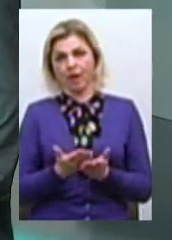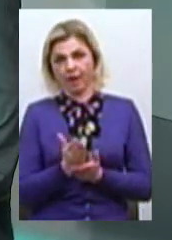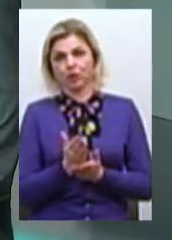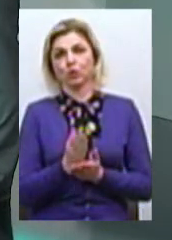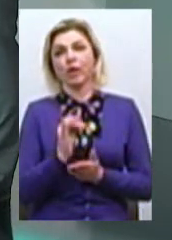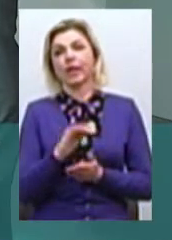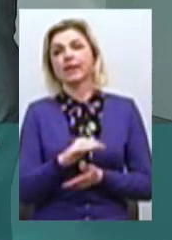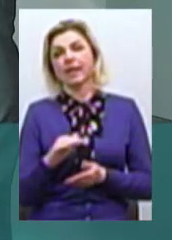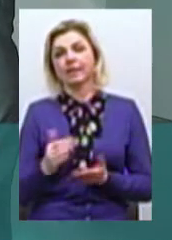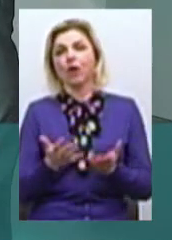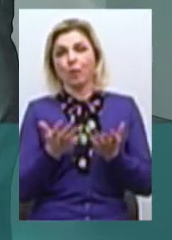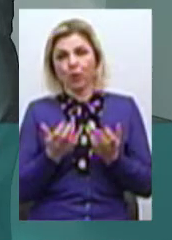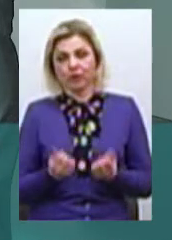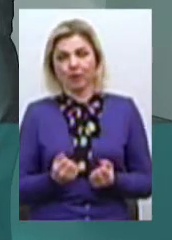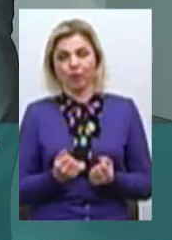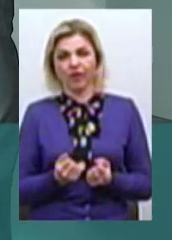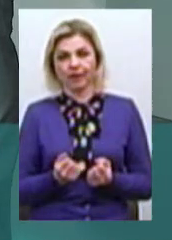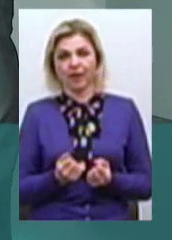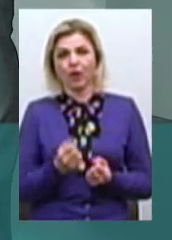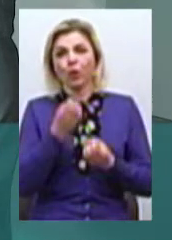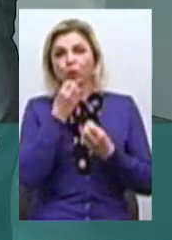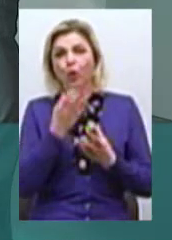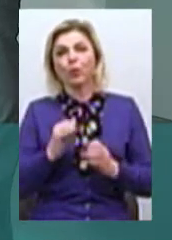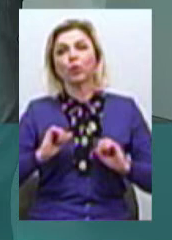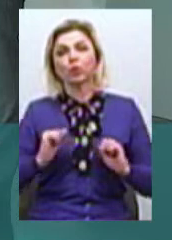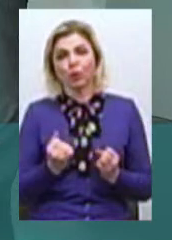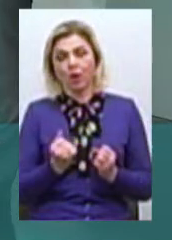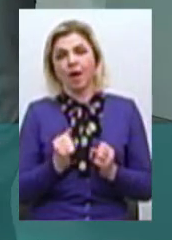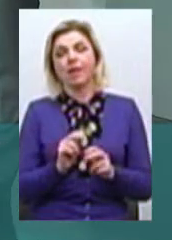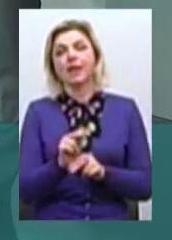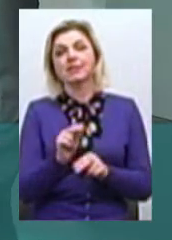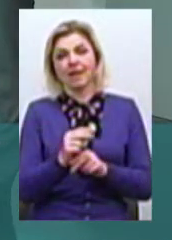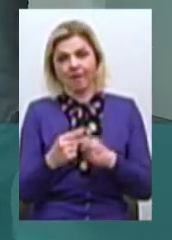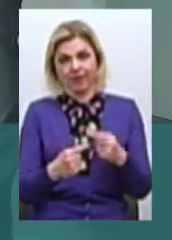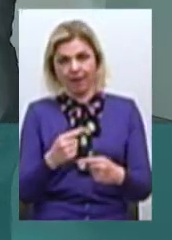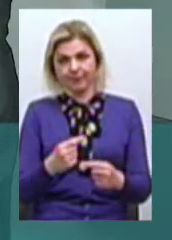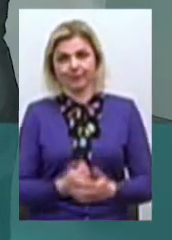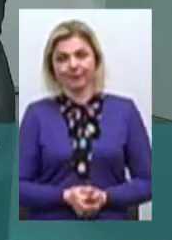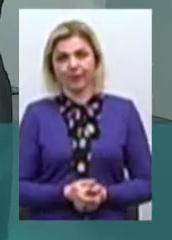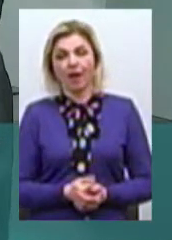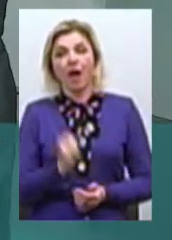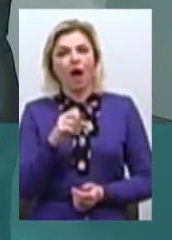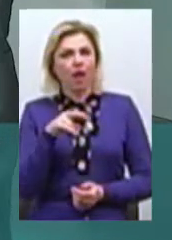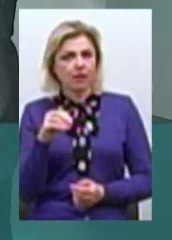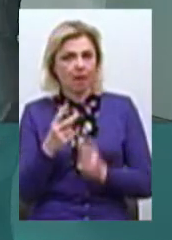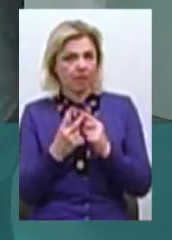і діти отримали доброго друга, наставника. Але півтора роки,